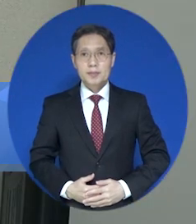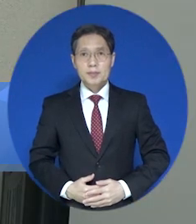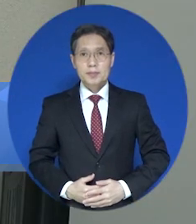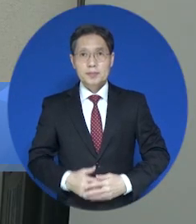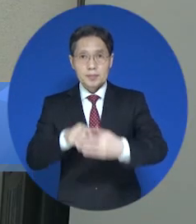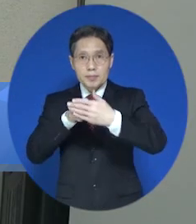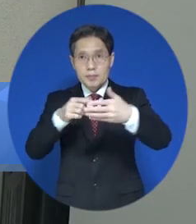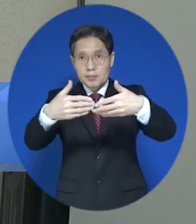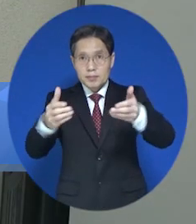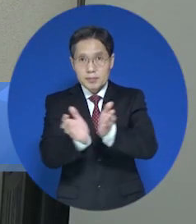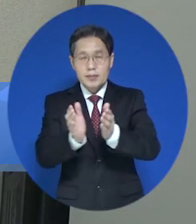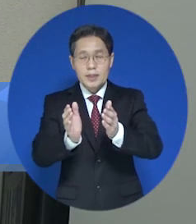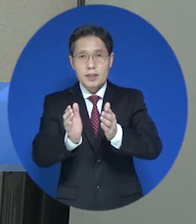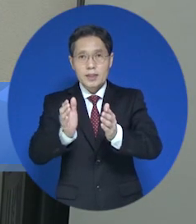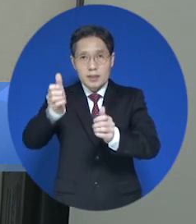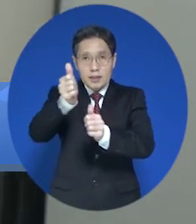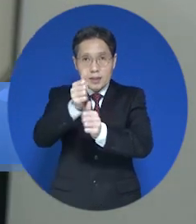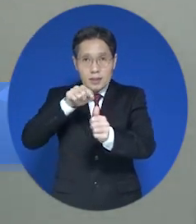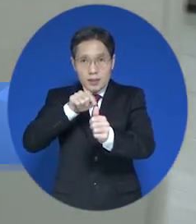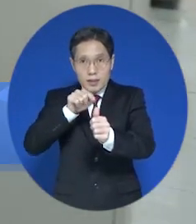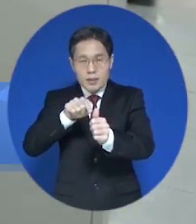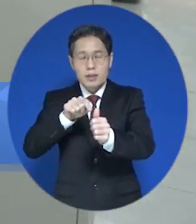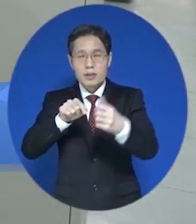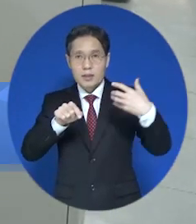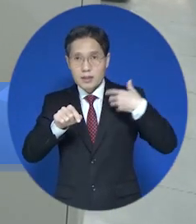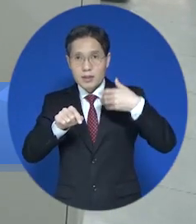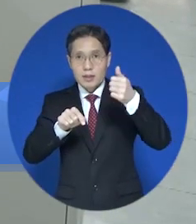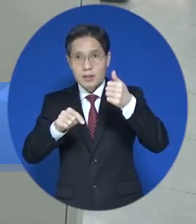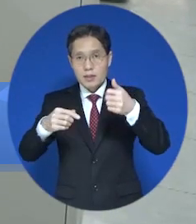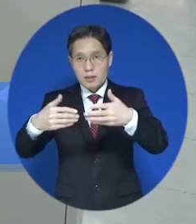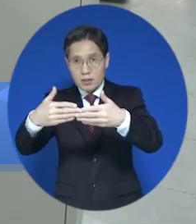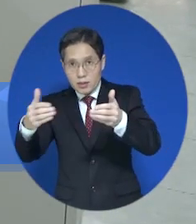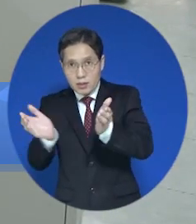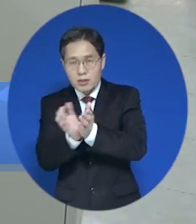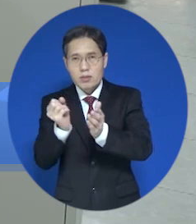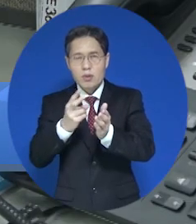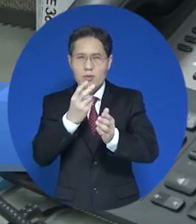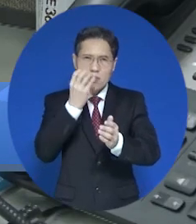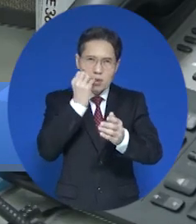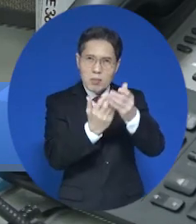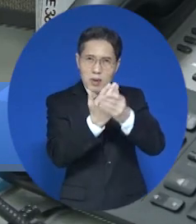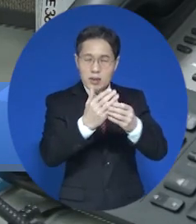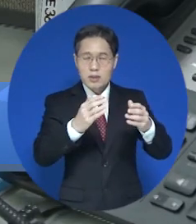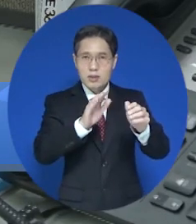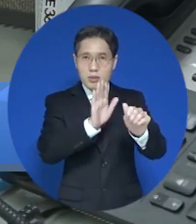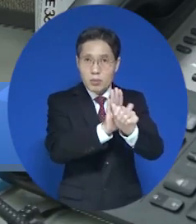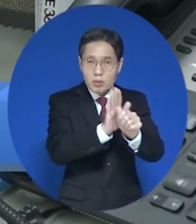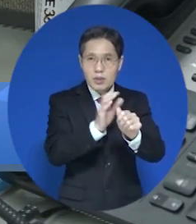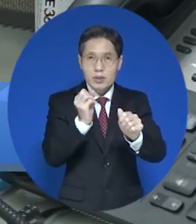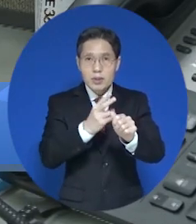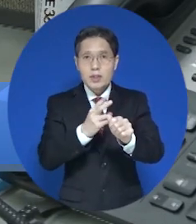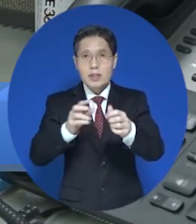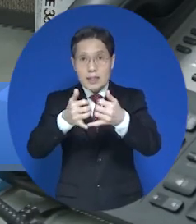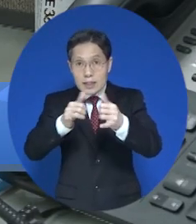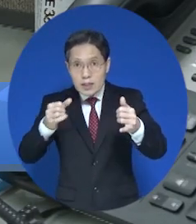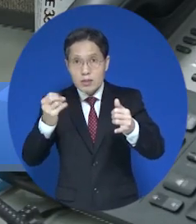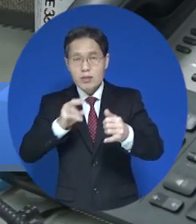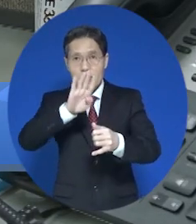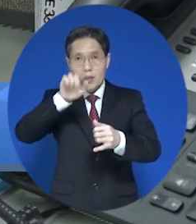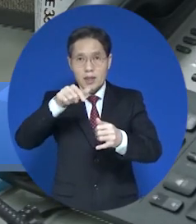추진단은 행정 부시장을 단장으로 시행 총괄 팀 이상반응 대응팀 인력 백신 관리팀 등